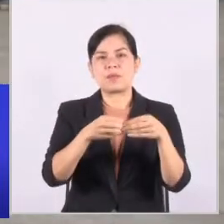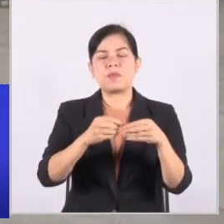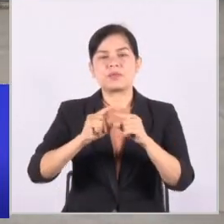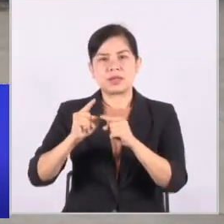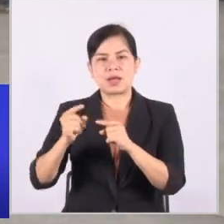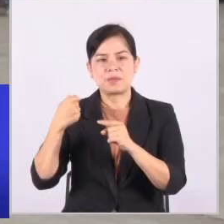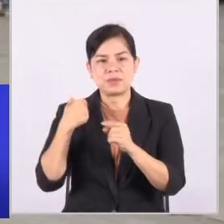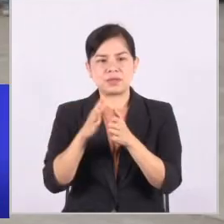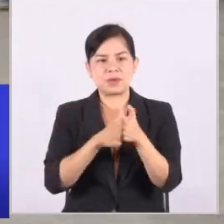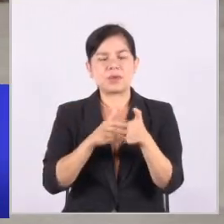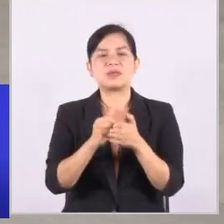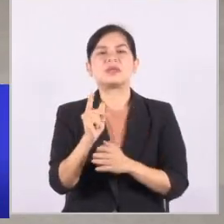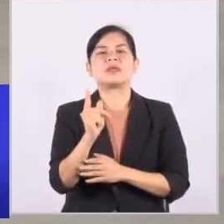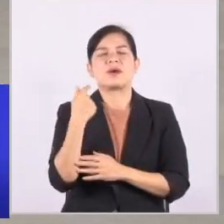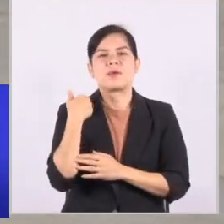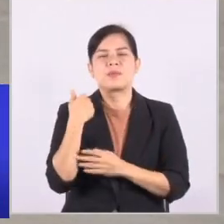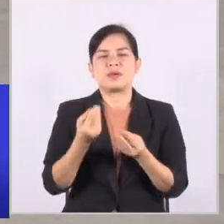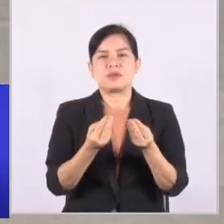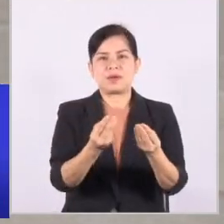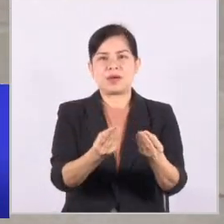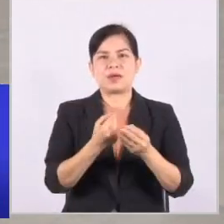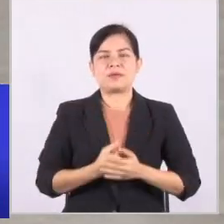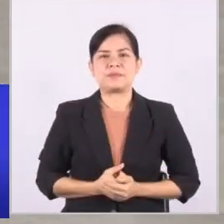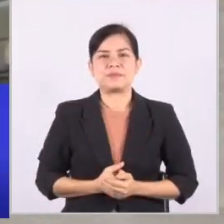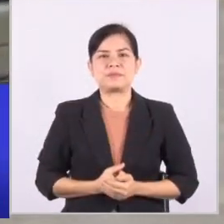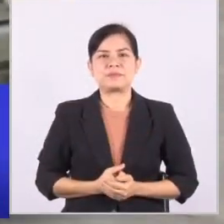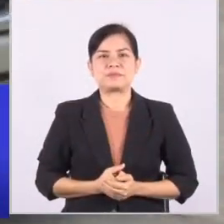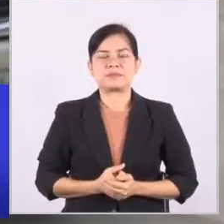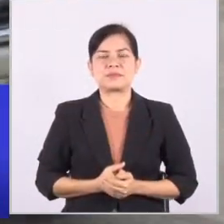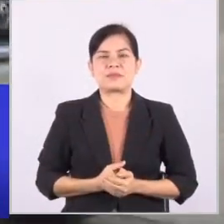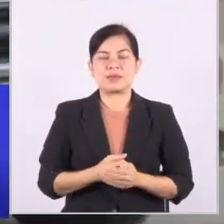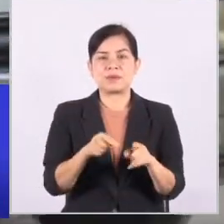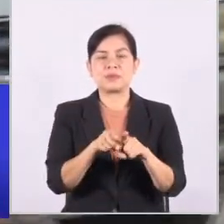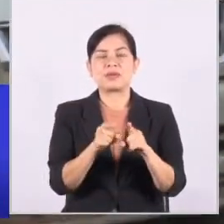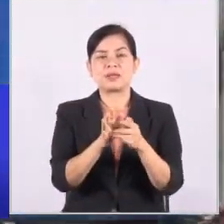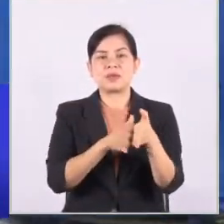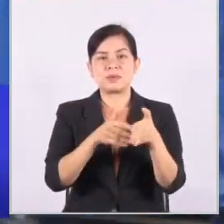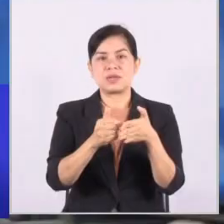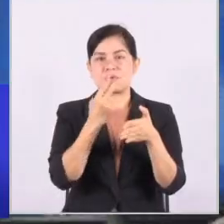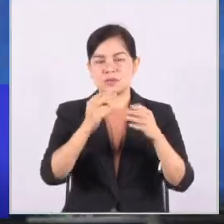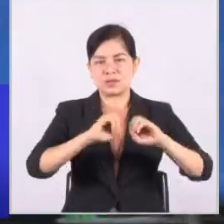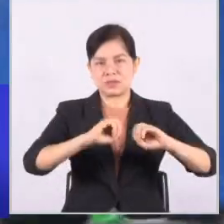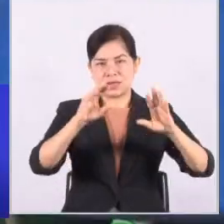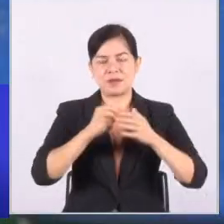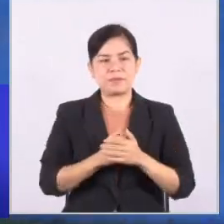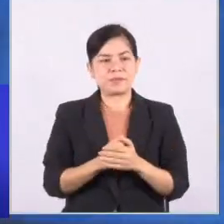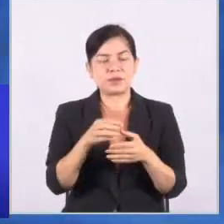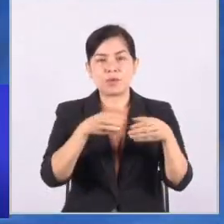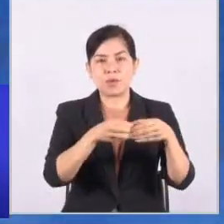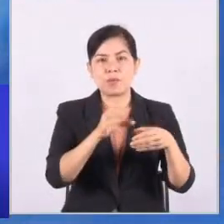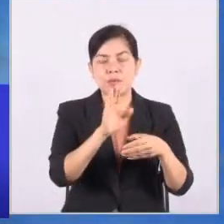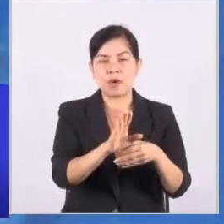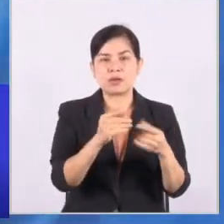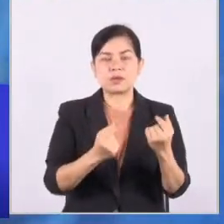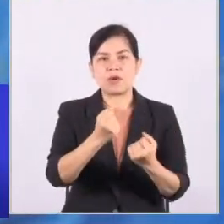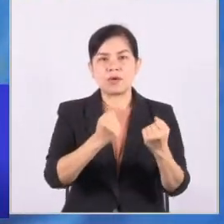สีเขียวสะท้อนแสงให้สีทีมเดียวกับงานเลี้ยงปีใหม่ของเราวันก่อนเลยนะ สะท้อนแสง สีสะดุดตามากๆค่ะแล้วก็จ้างวงดนตรีที่เป็นรถแห่มาสร้